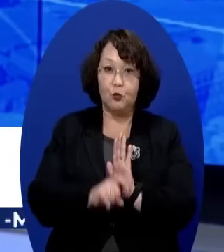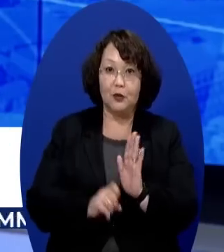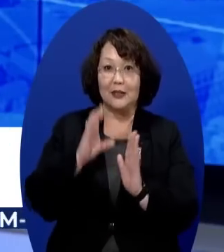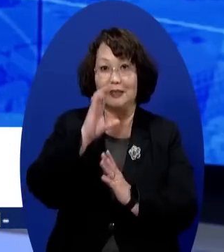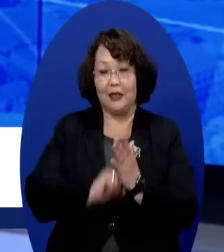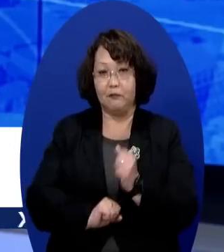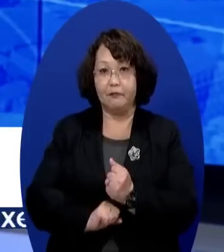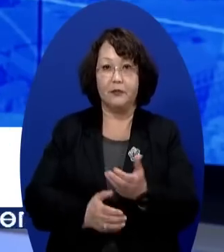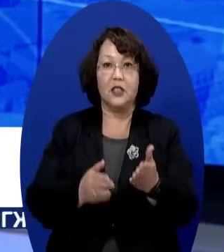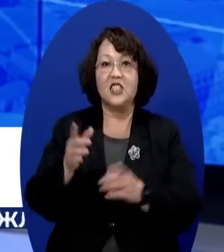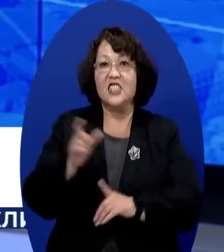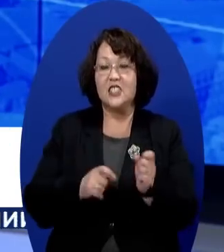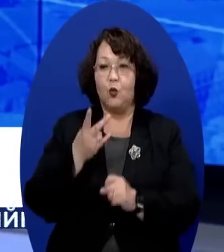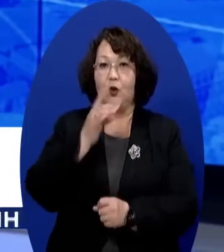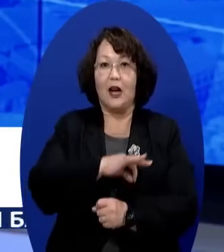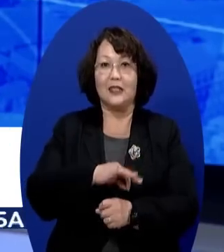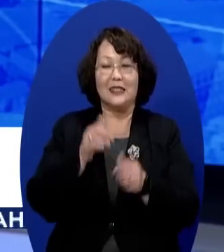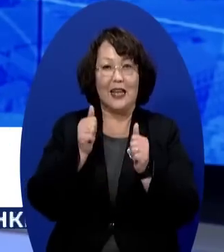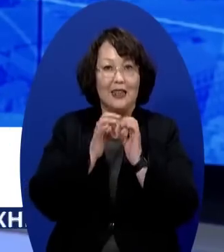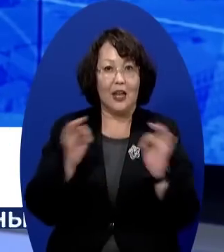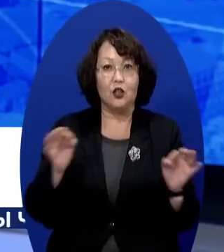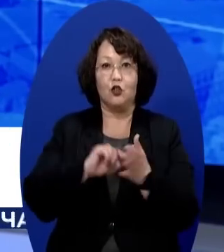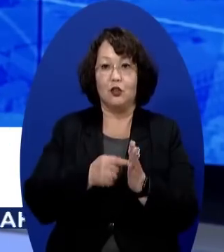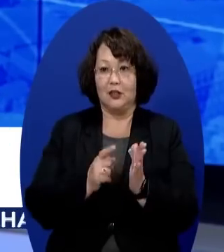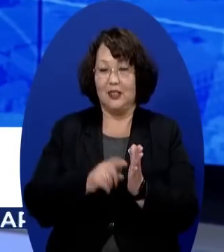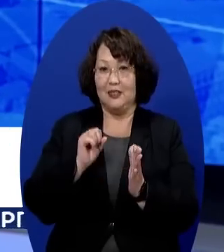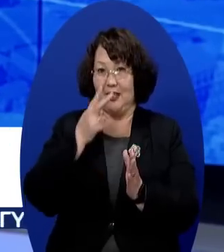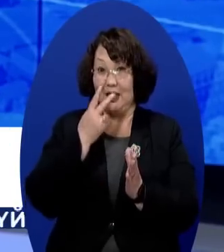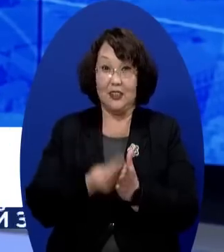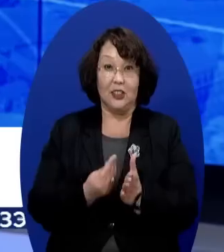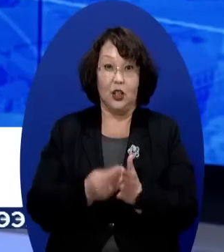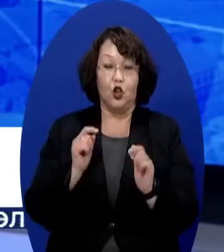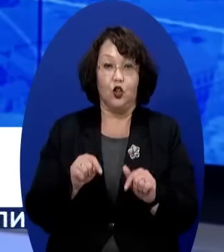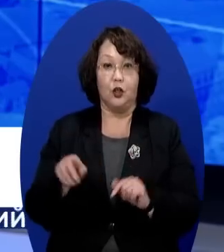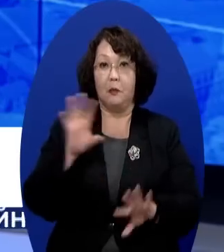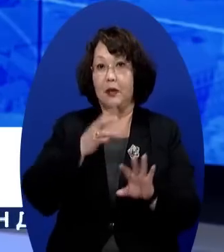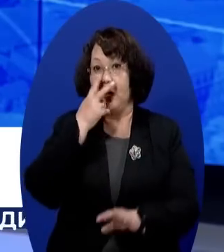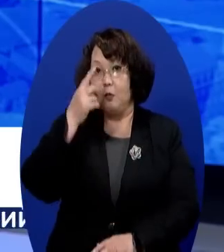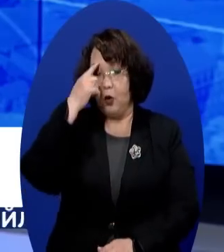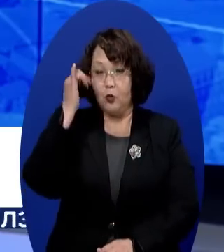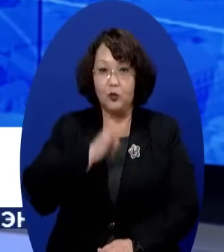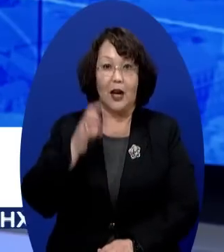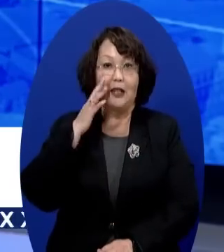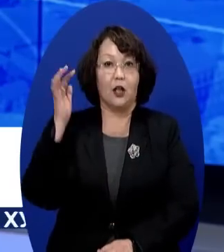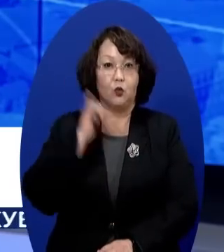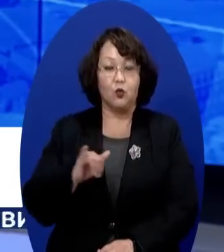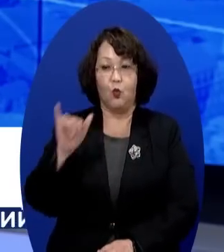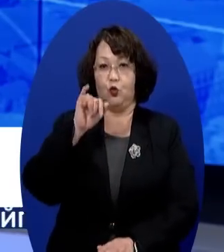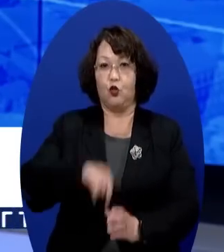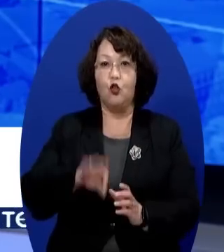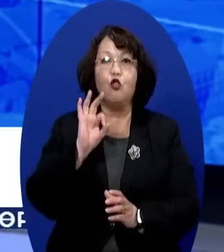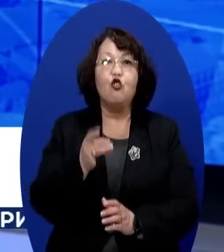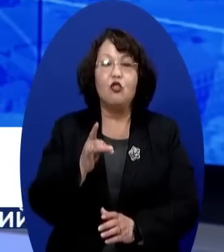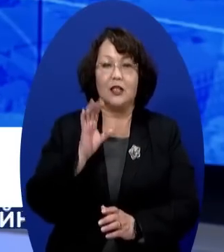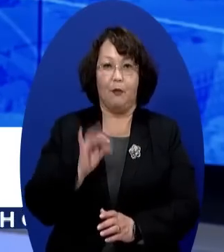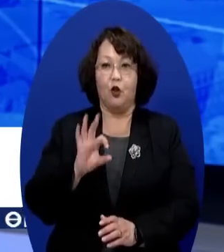өр өгөөжийг нь маш сайн тооцох ёстойг саний жишээ харуулж байна л да. Яг өнөөдрийн нөхцөл байдал дээр Монгол улсын гадаад болон дотоод өр ямар байгаа,